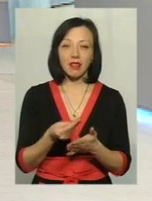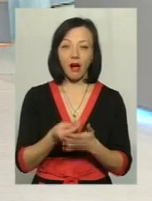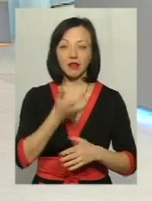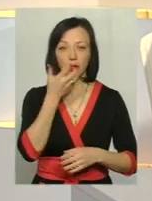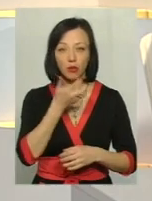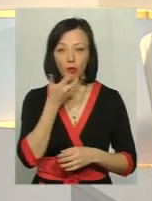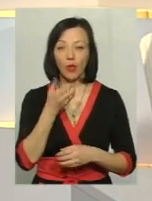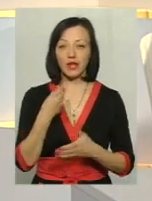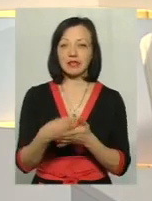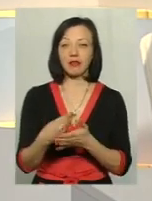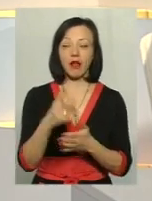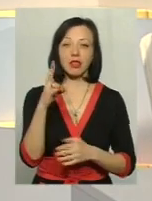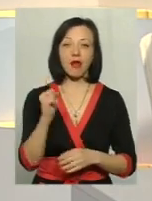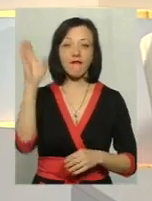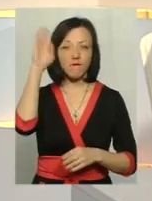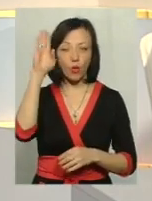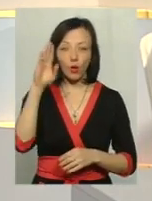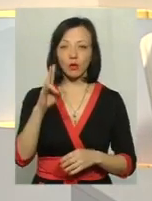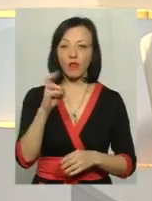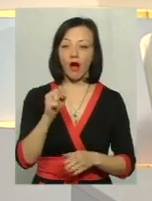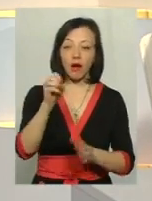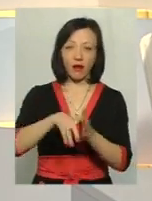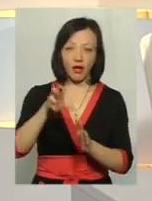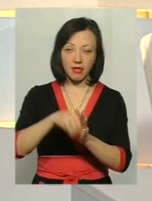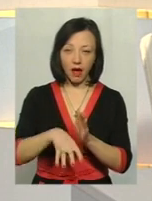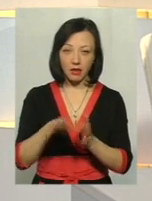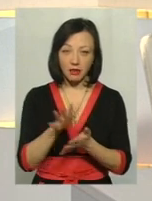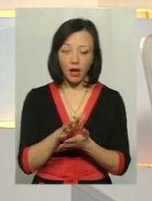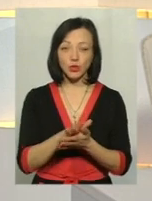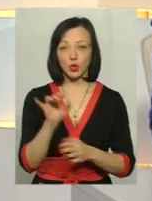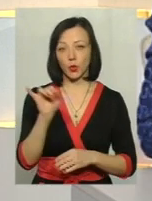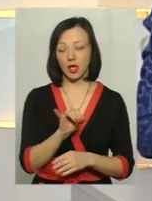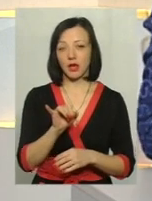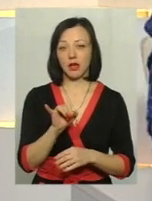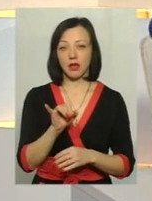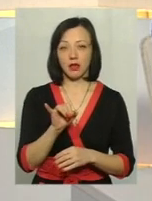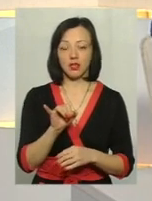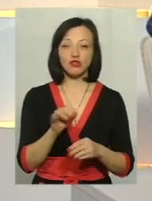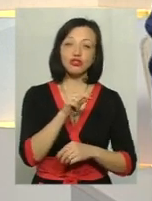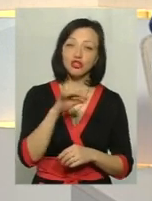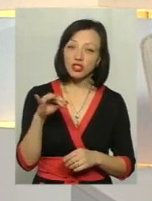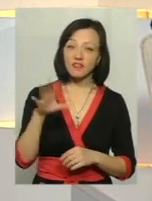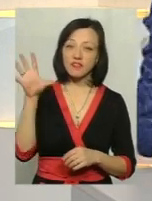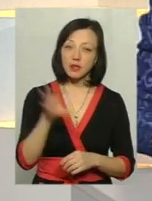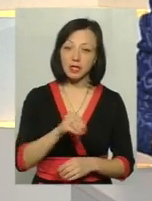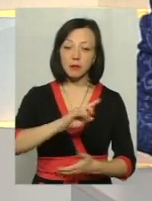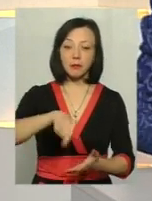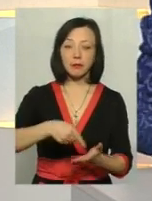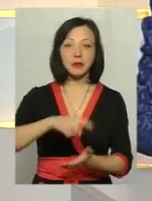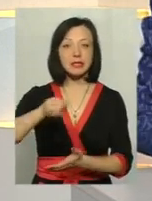тепло, ціна на водовідведення? І, зокрема, чи всі